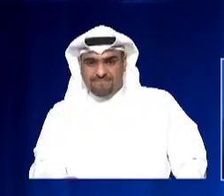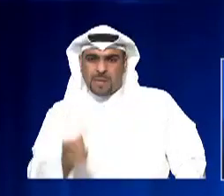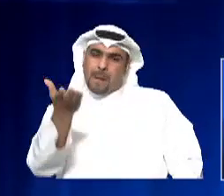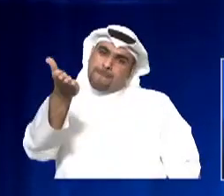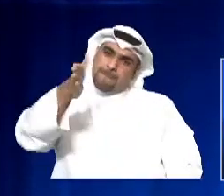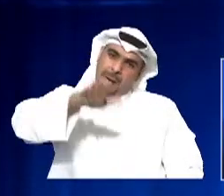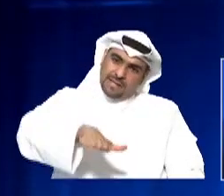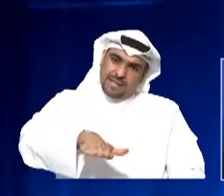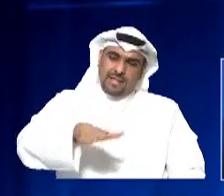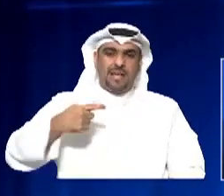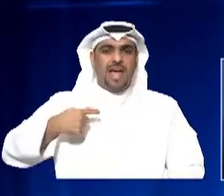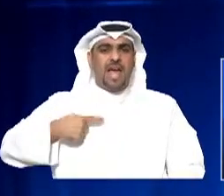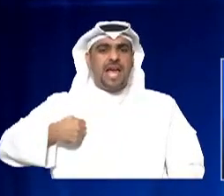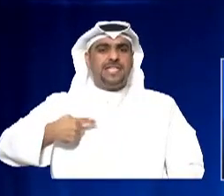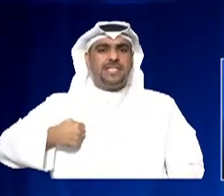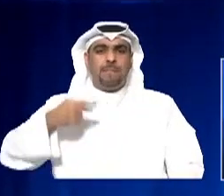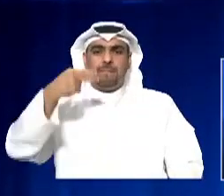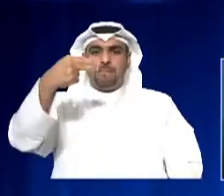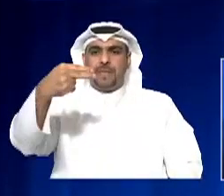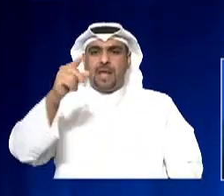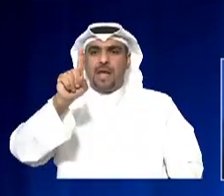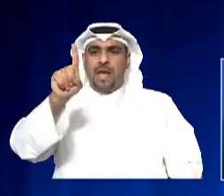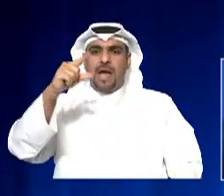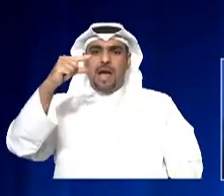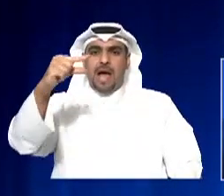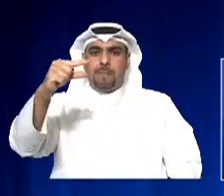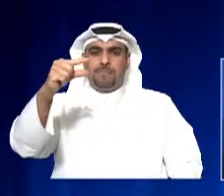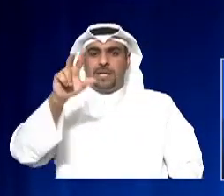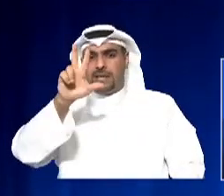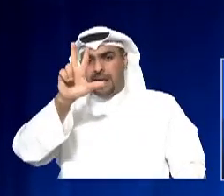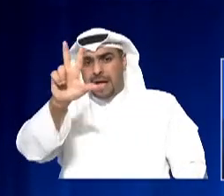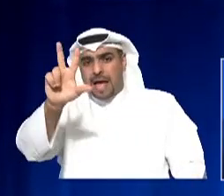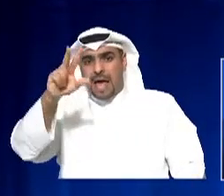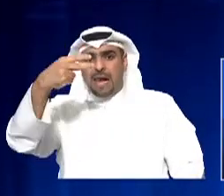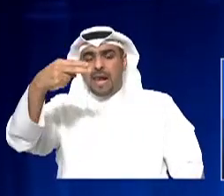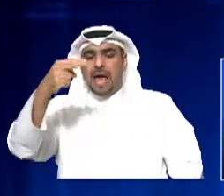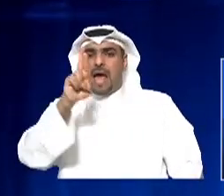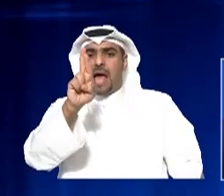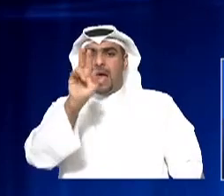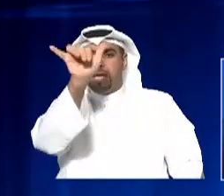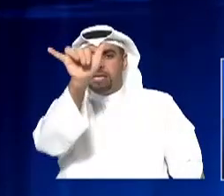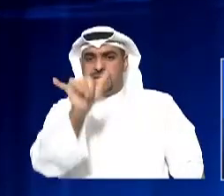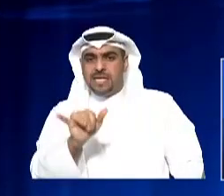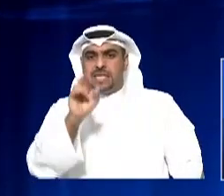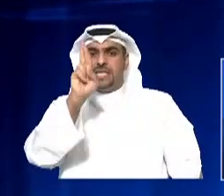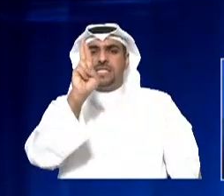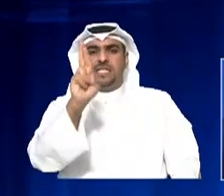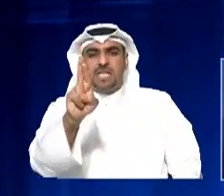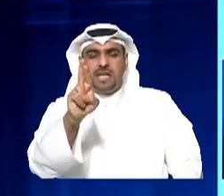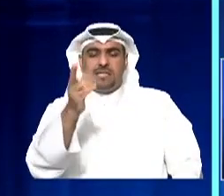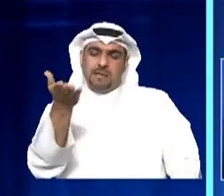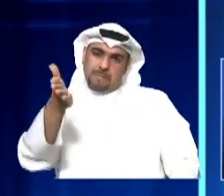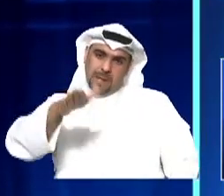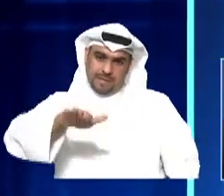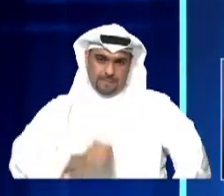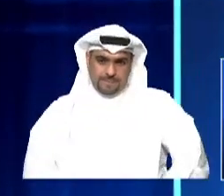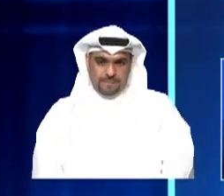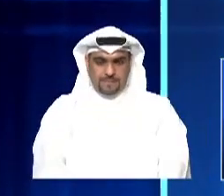خالصه عزيزي وصادقه مواساه بوفاه معالي الشيخ عبد العزيز بن احمد الخليفه